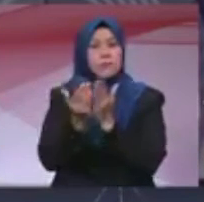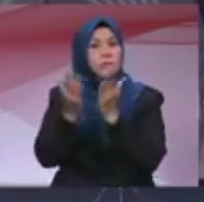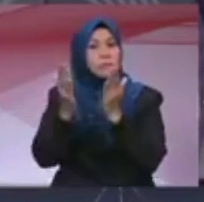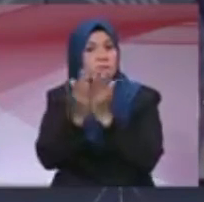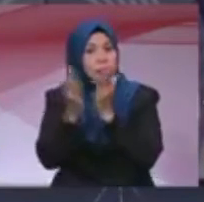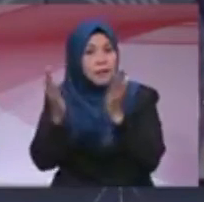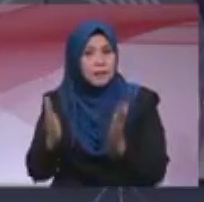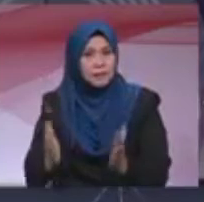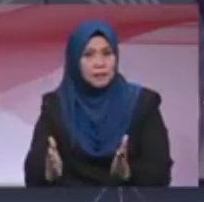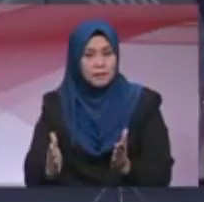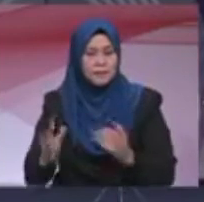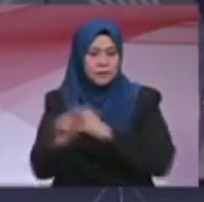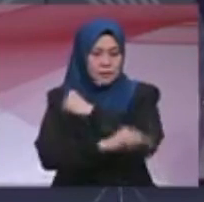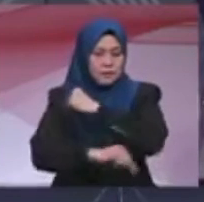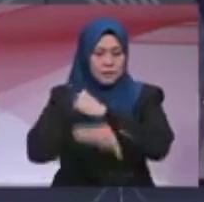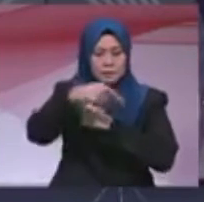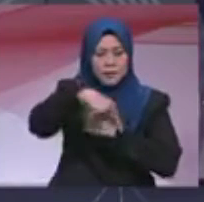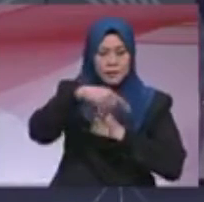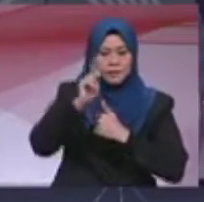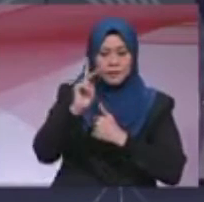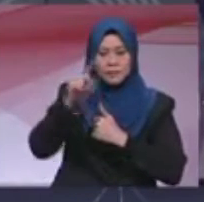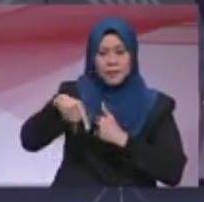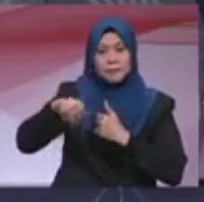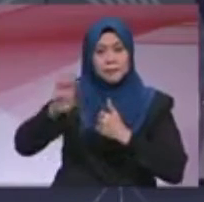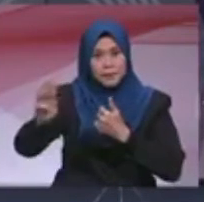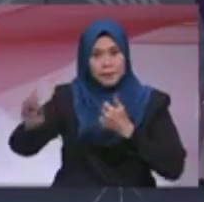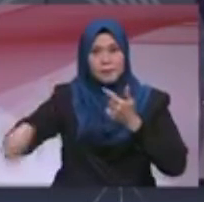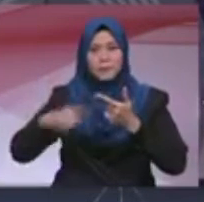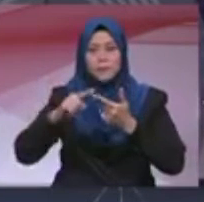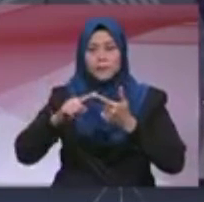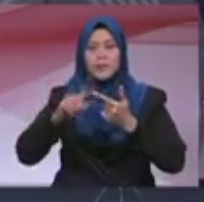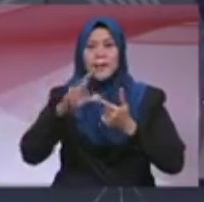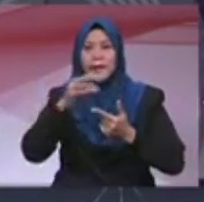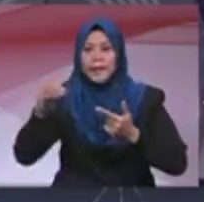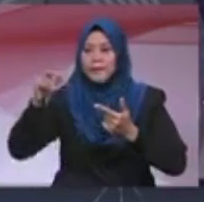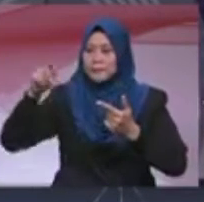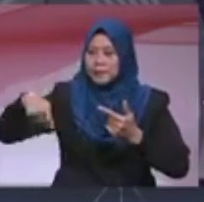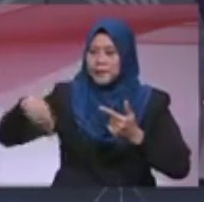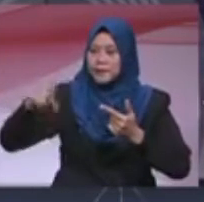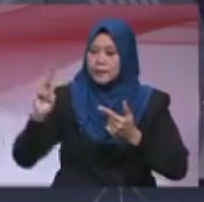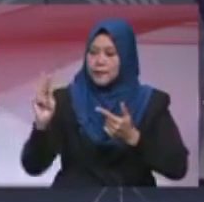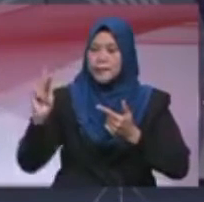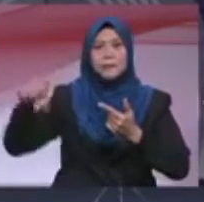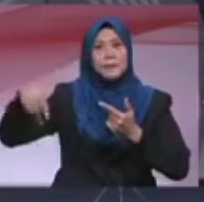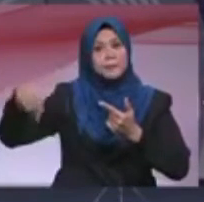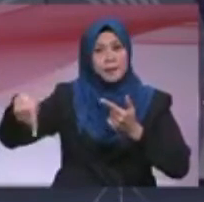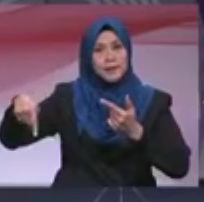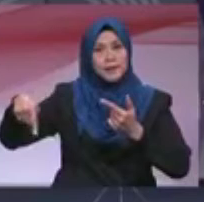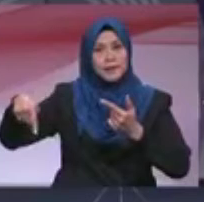di negeri PKPB dan negeri PKPP, ya,